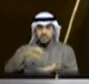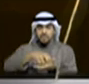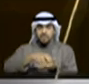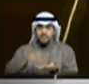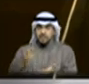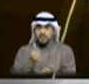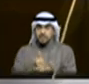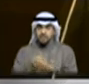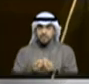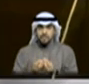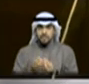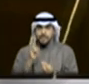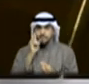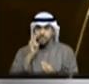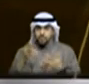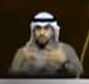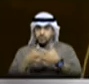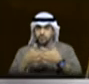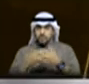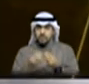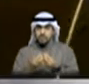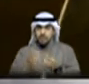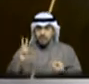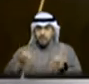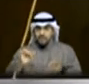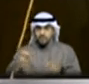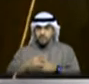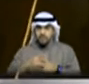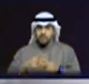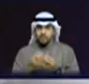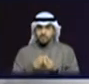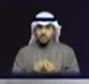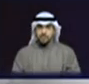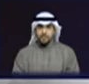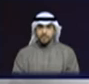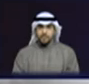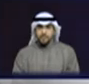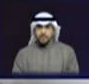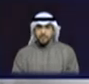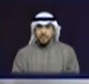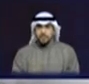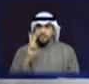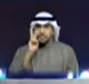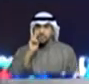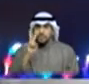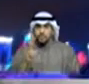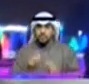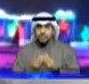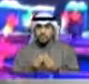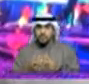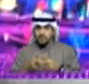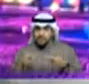المضيئة مشاركة باحتفالاتنا وأفراحنا الوطنية. ما تحمله هذه المبادرة